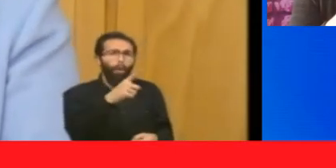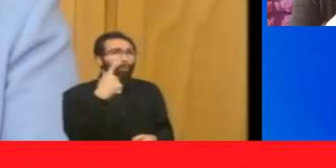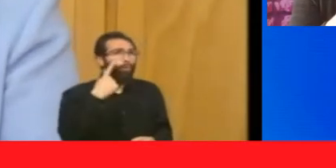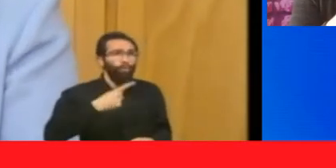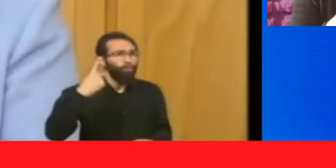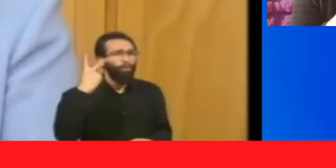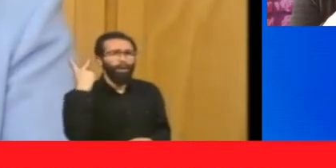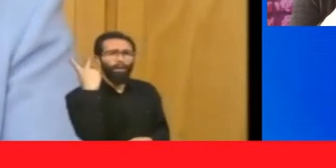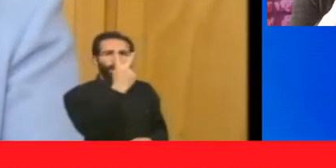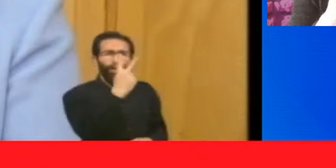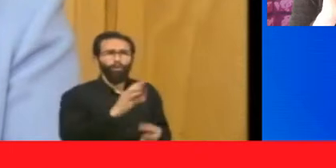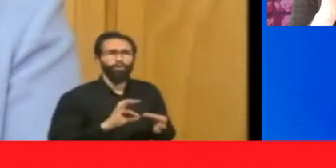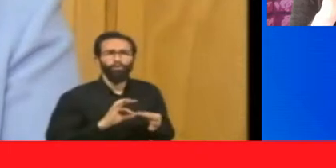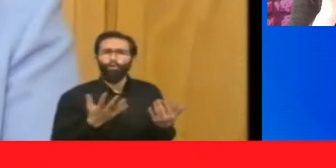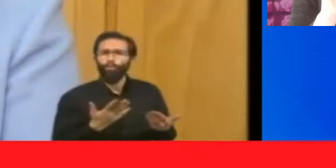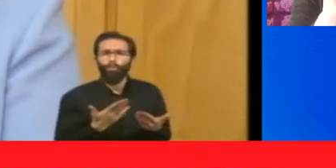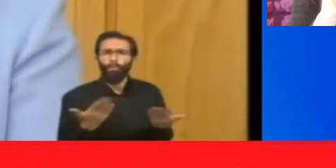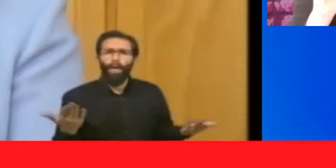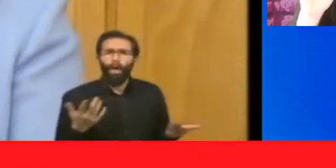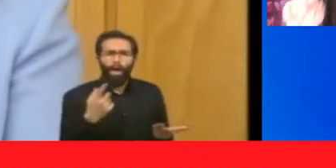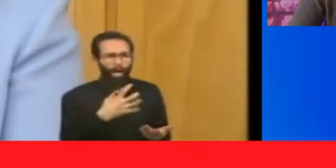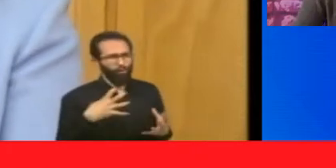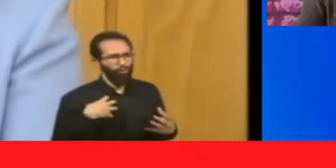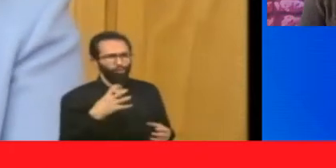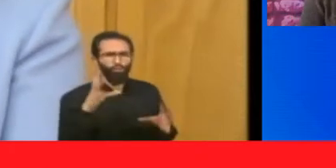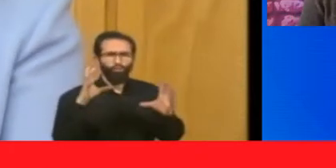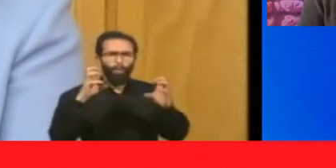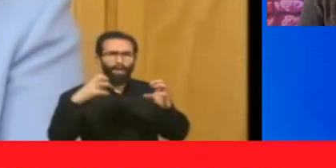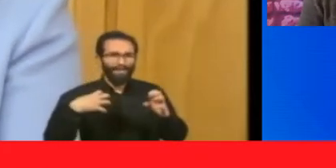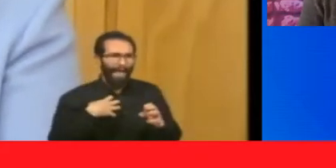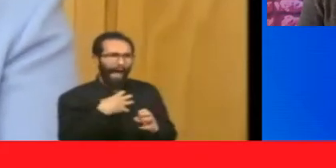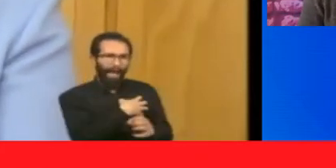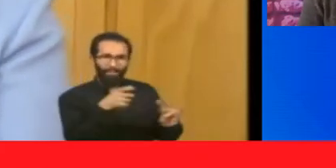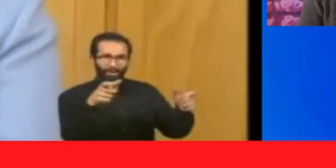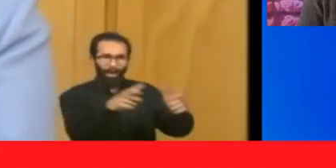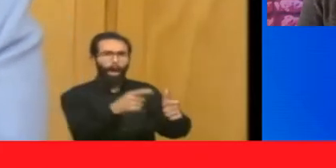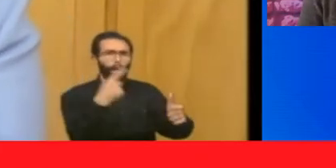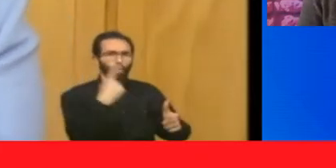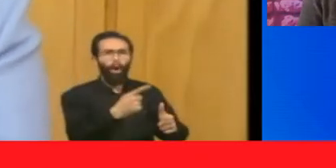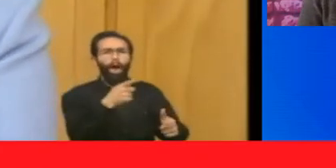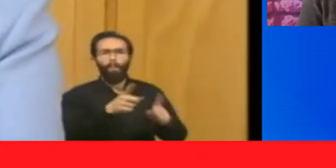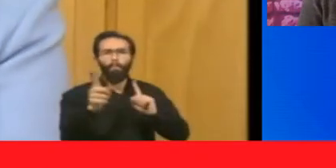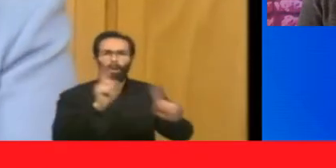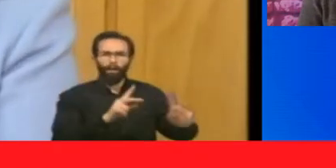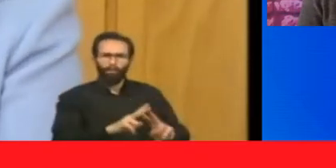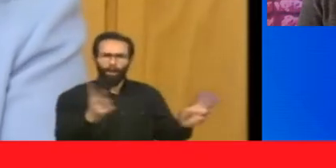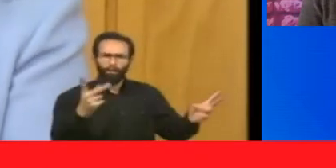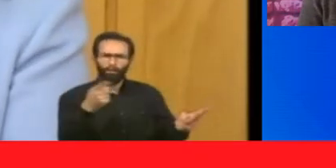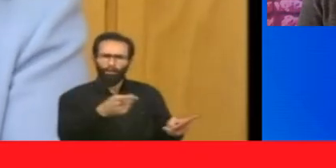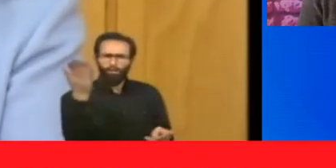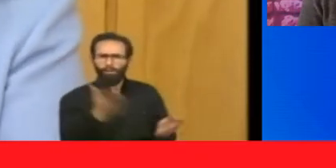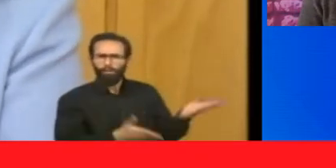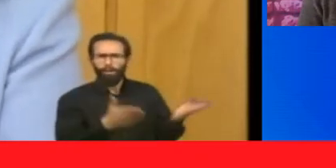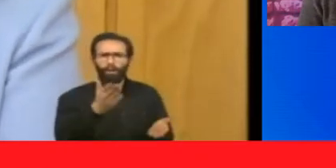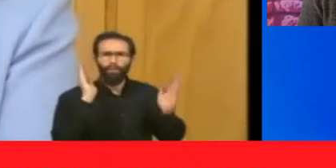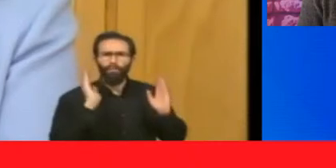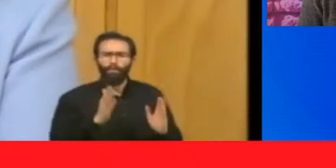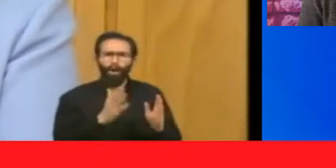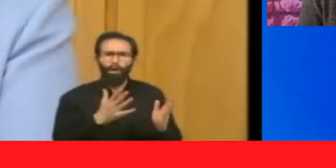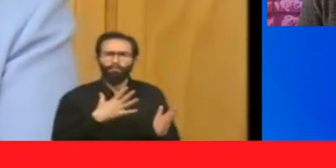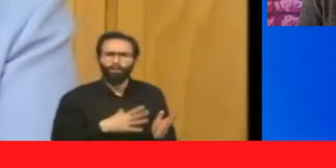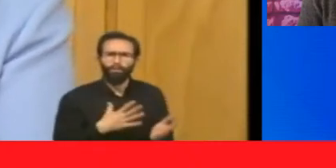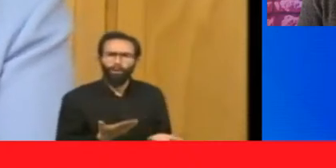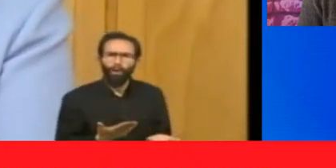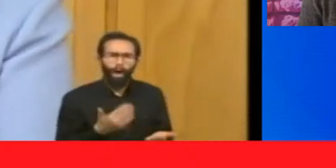yargılamak, hakikatleri ise karartmak olmuştur. Halk bu iktidardan bir an önce kurtulmak